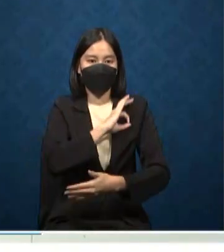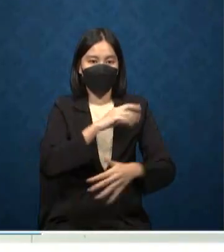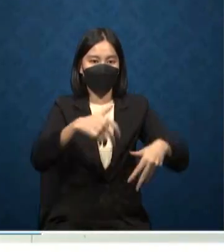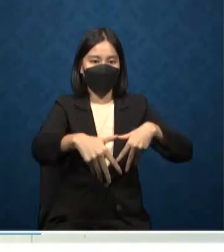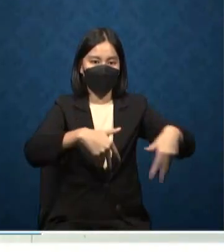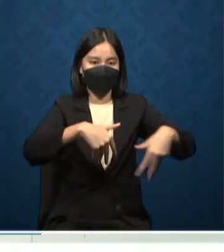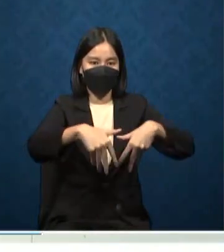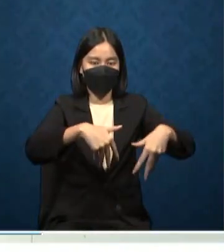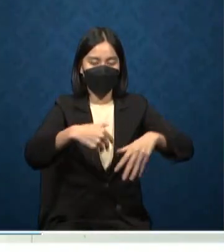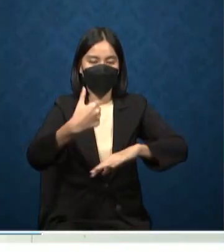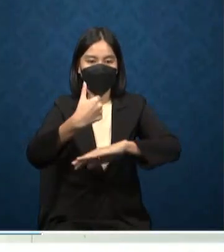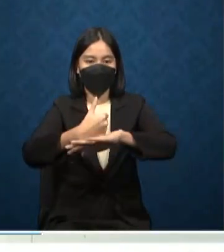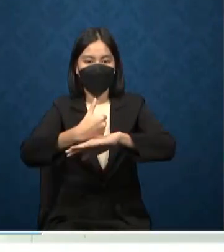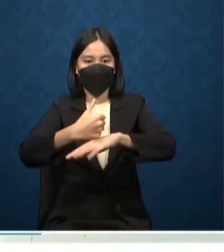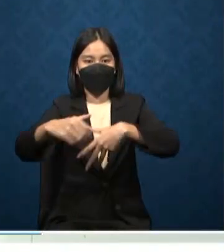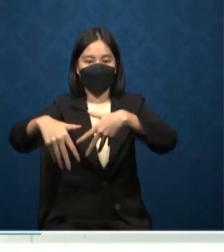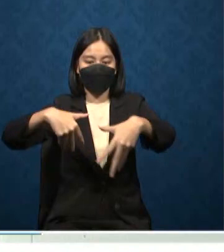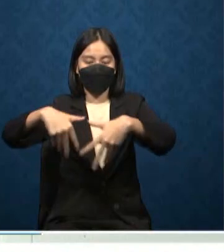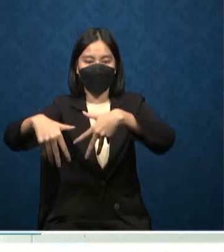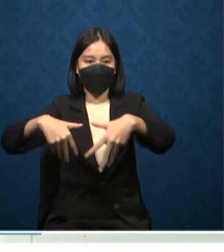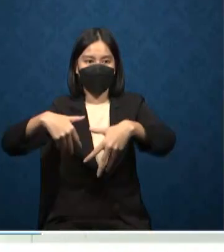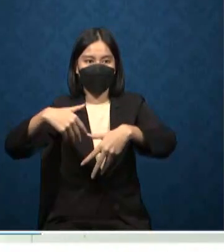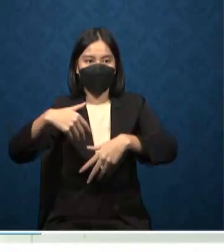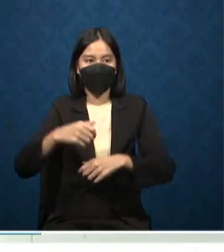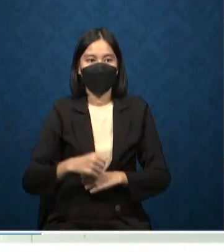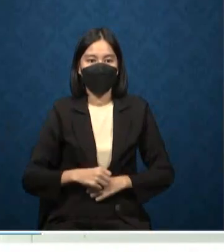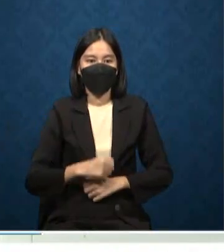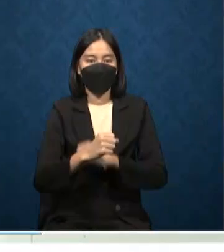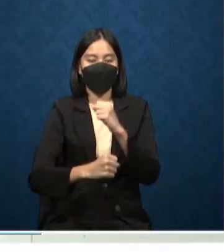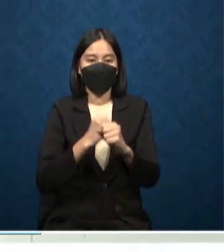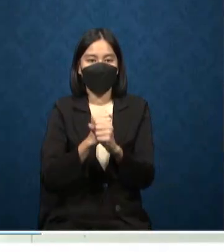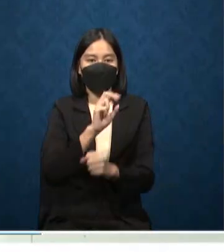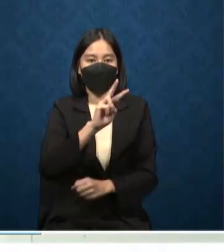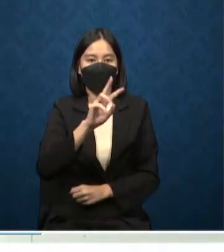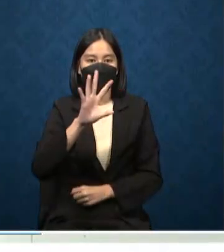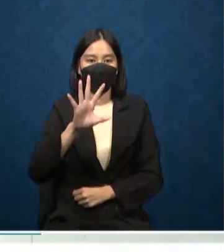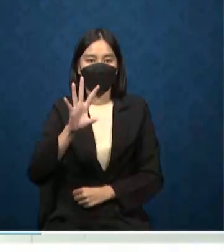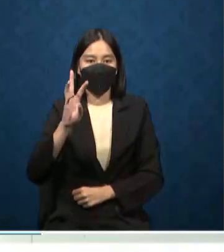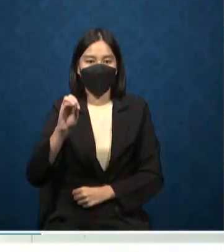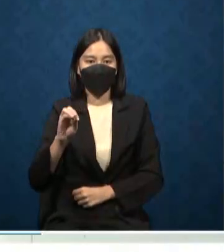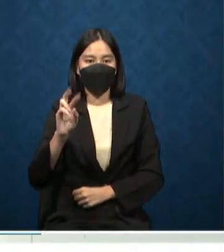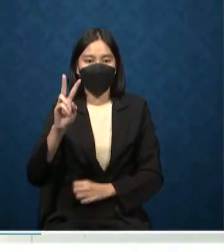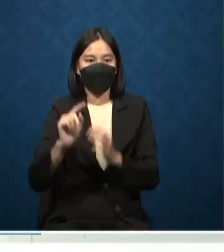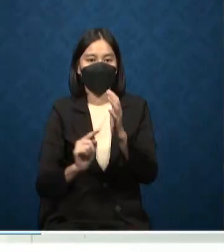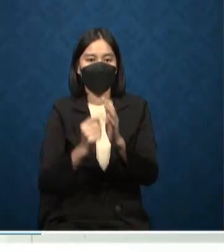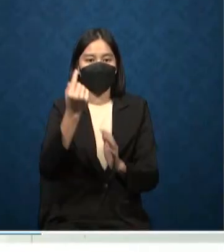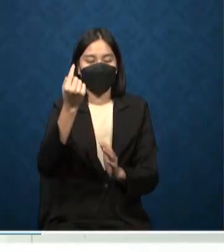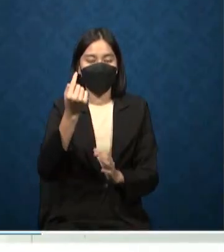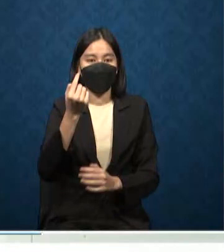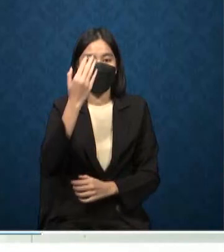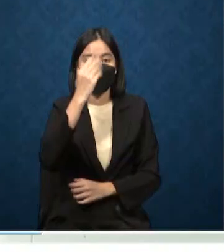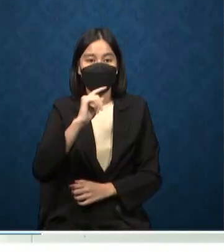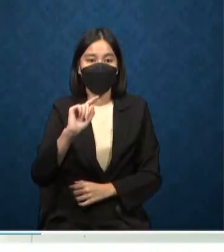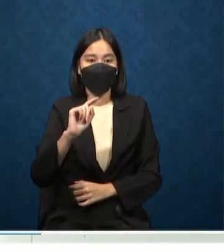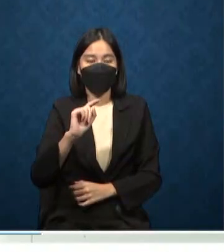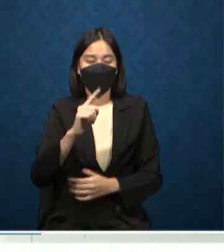หรือผู้บริหารท้องถิ่นพ.ศ2562เป็นครั้งแรกเพื่อให้การเลือก